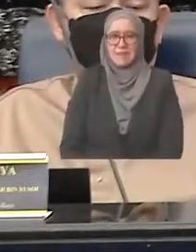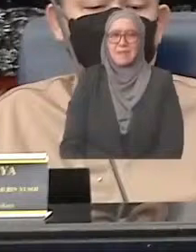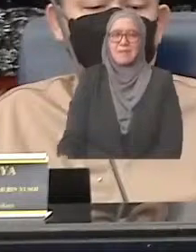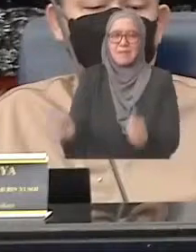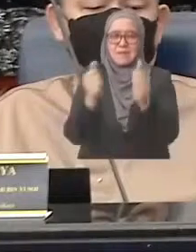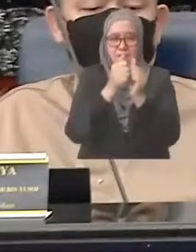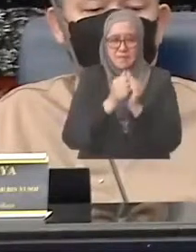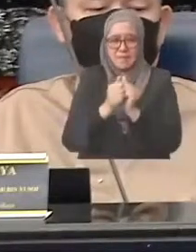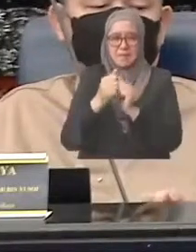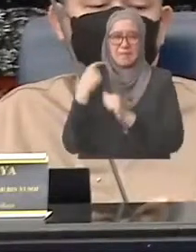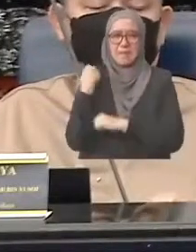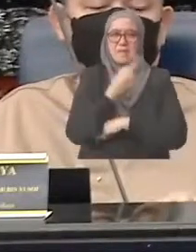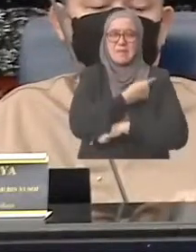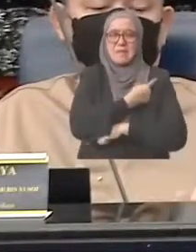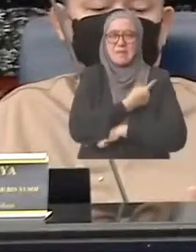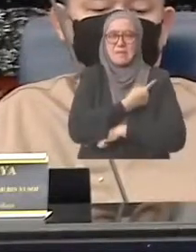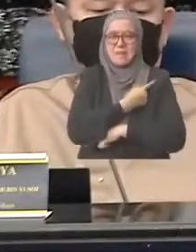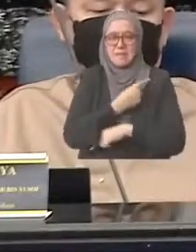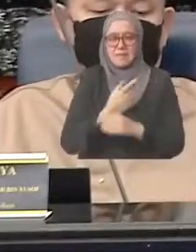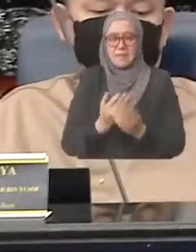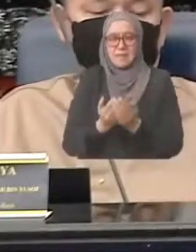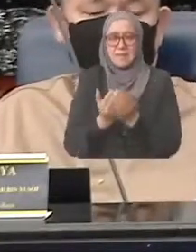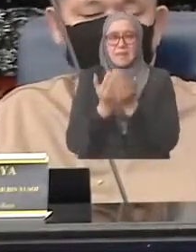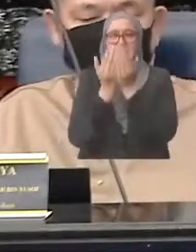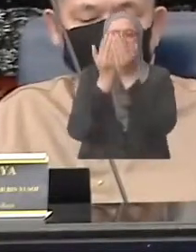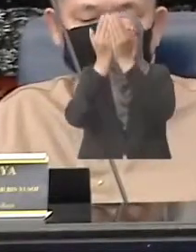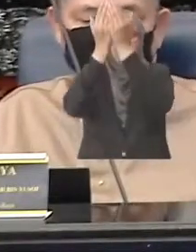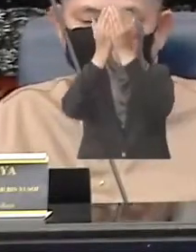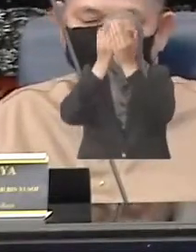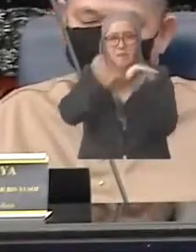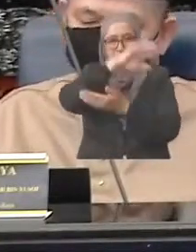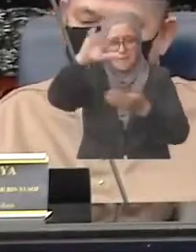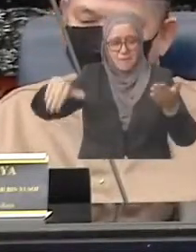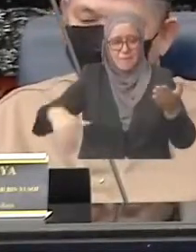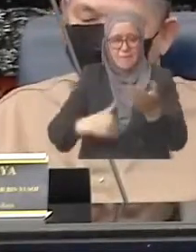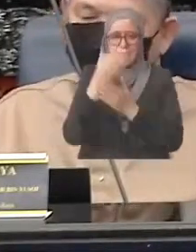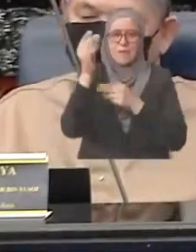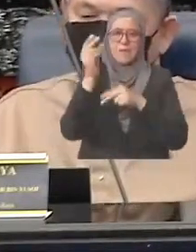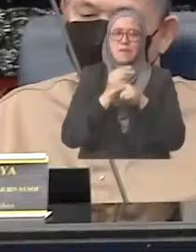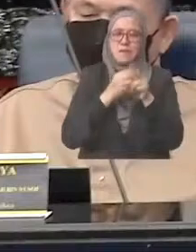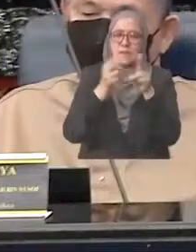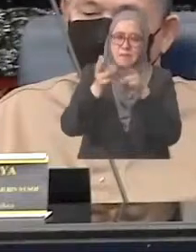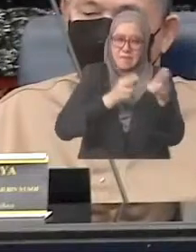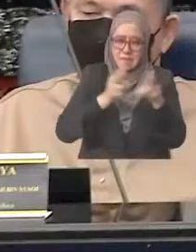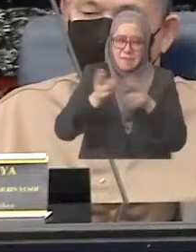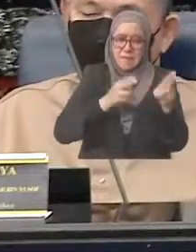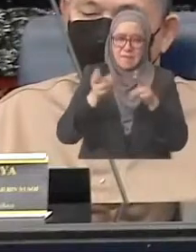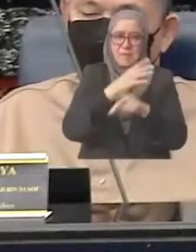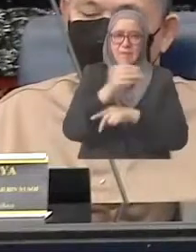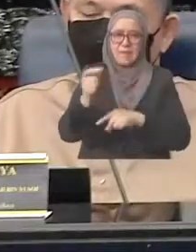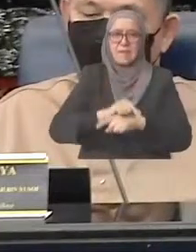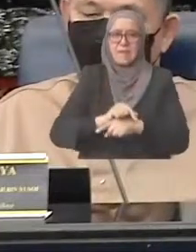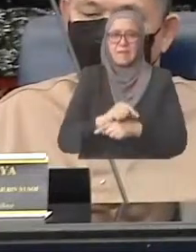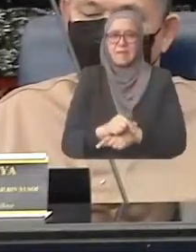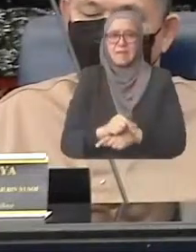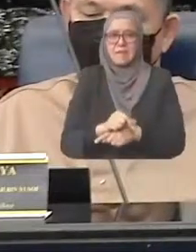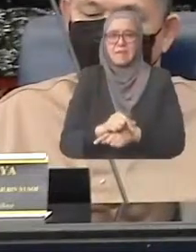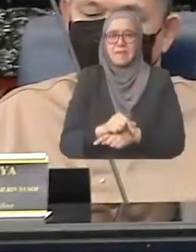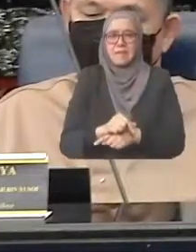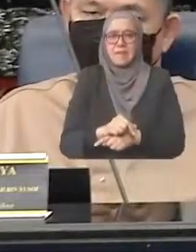bertawakkal dan berserah pada setiap Daye yang diistilahkan selamat dan salam